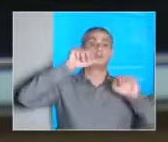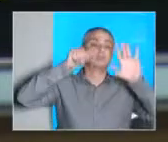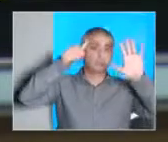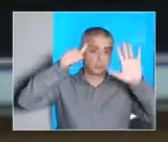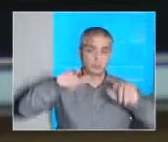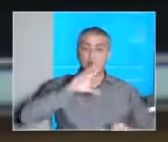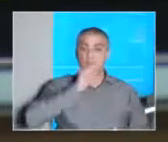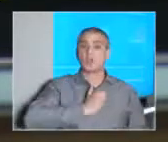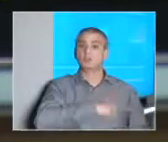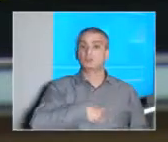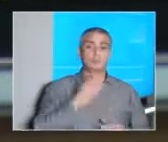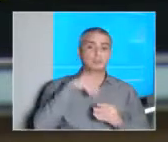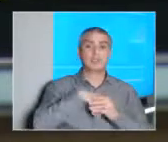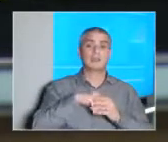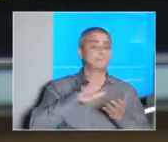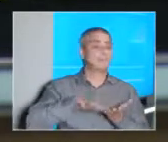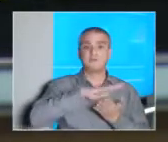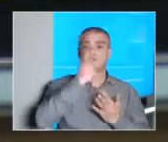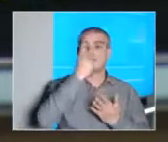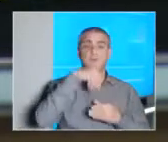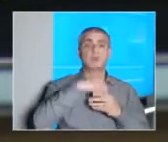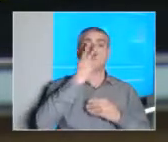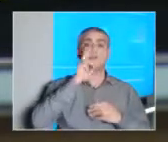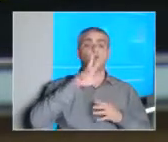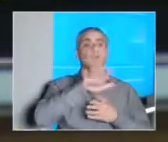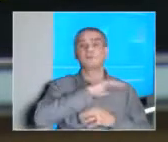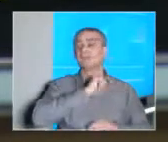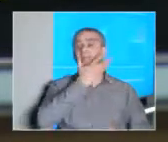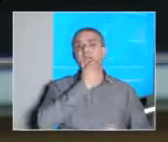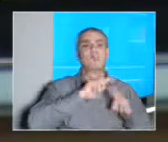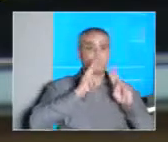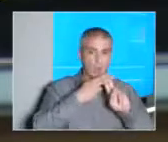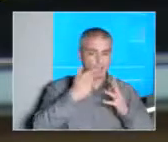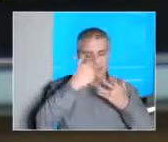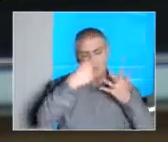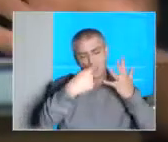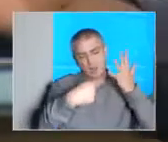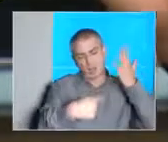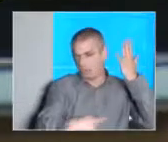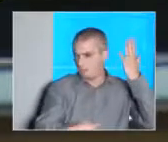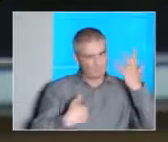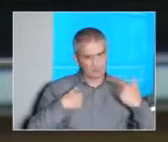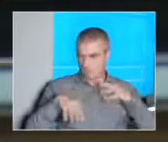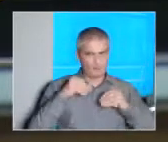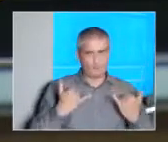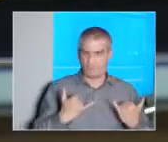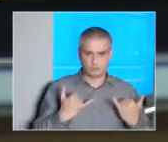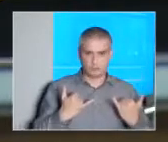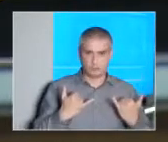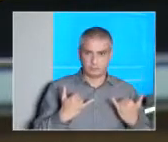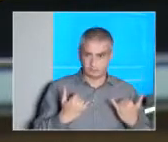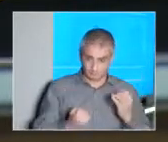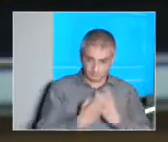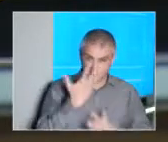6, אתה מדבר עם ראש עיר שהכניס את המפרץ שלו להיות אחד מ-42 המפרצים היפים בעולם, וכן הלאה וכן הלאה, ואני לא במערכת בחירות עכשיו.